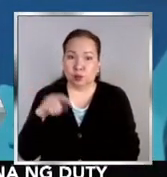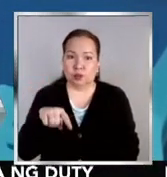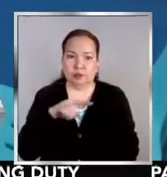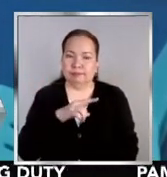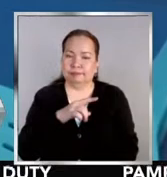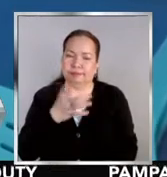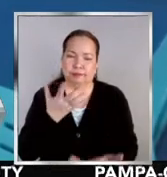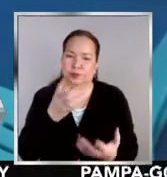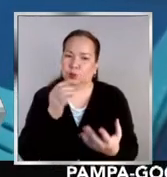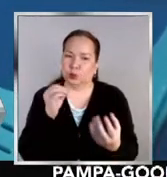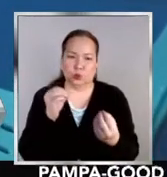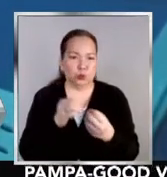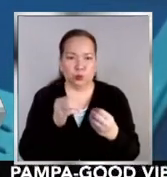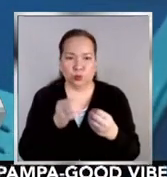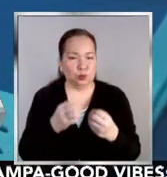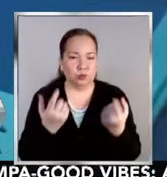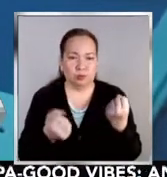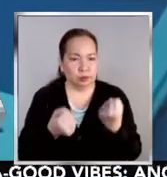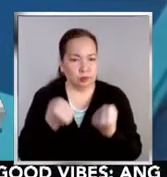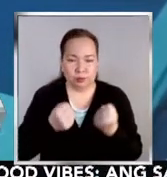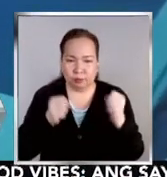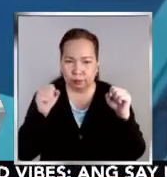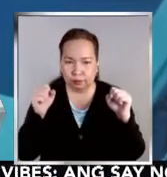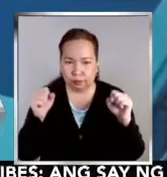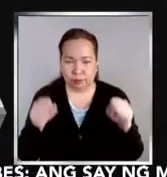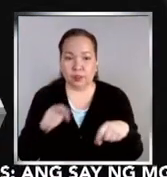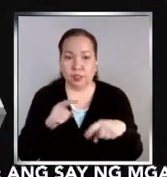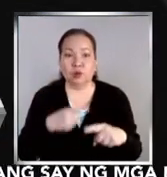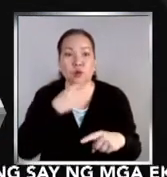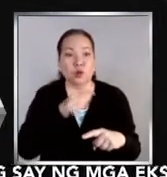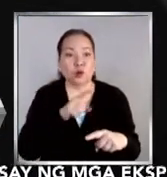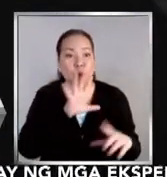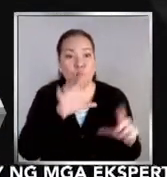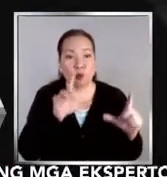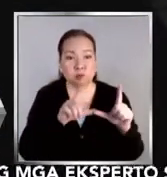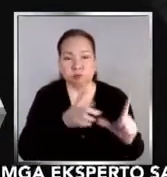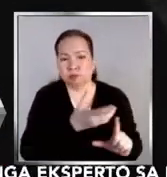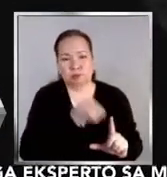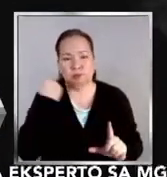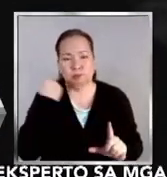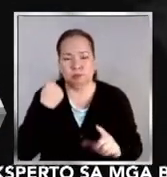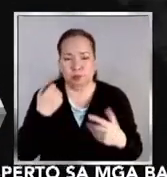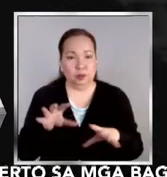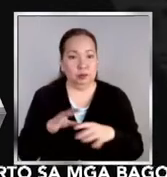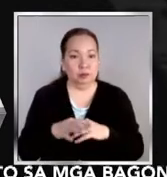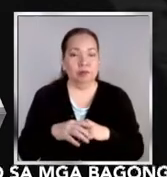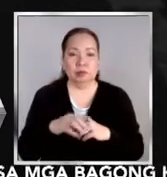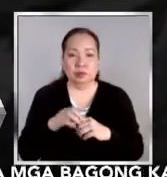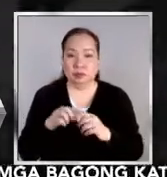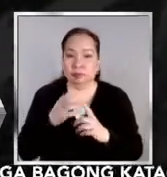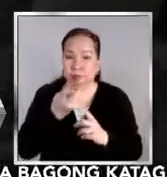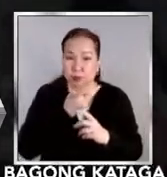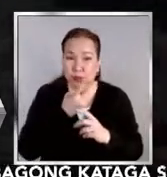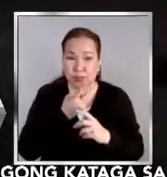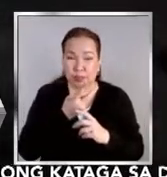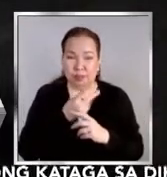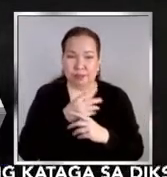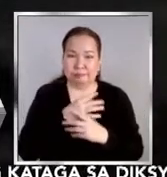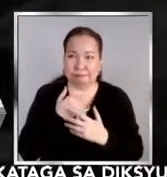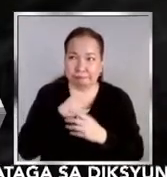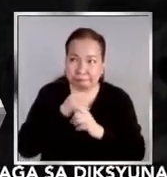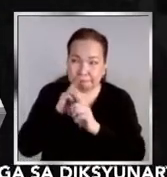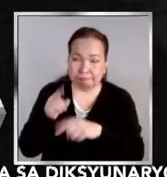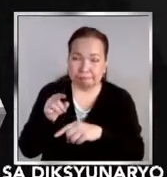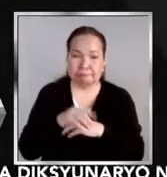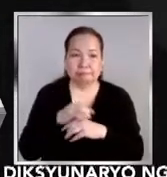motor vehicle at inutusan silang isuko ang kanilang mga lisensya. Wala pang pahayag ang mga driver. Batay naman sa naunang